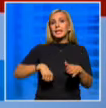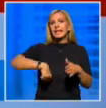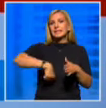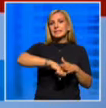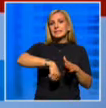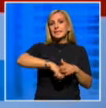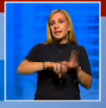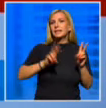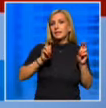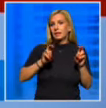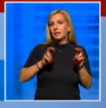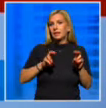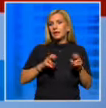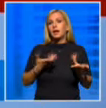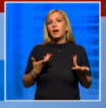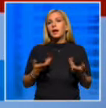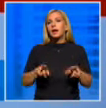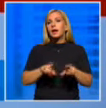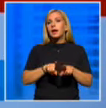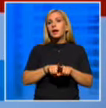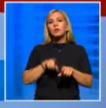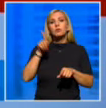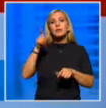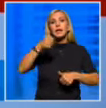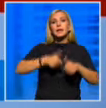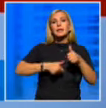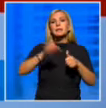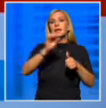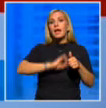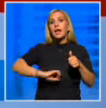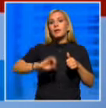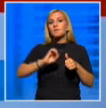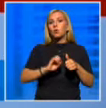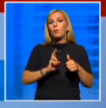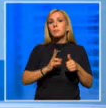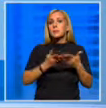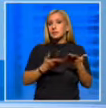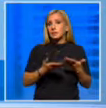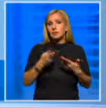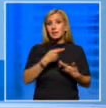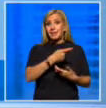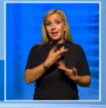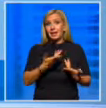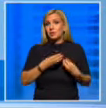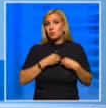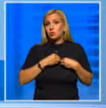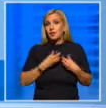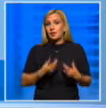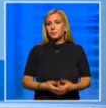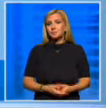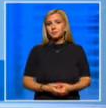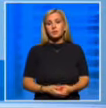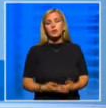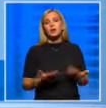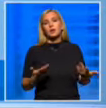по кокълчетата? Ето в случая, например, както подляхте вода на техния кандидат за еврокомисар и то на европейски терен. Те как да ви имат доверие? Значи, първо, ако